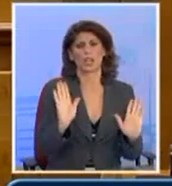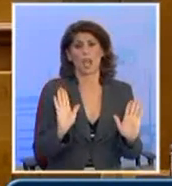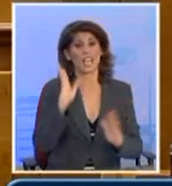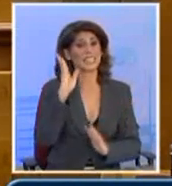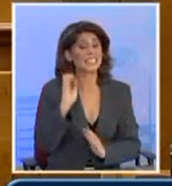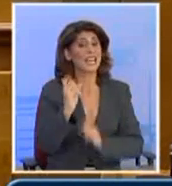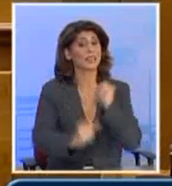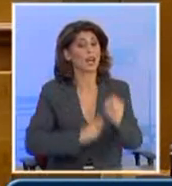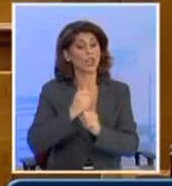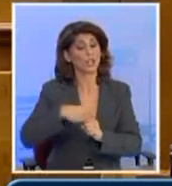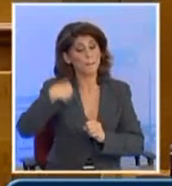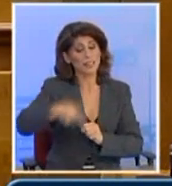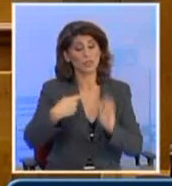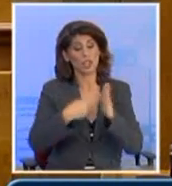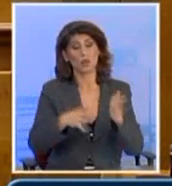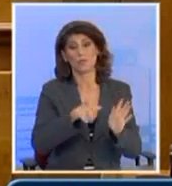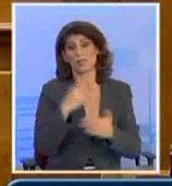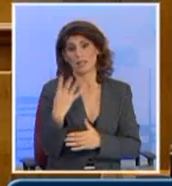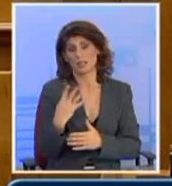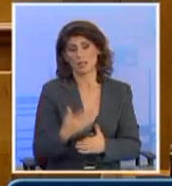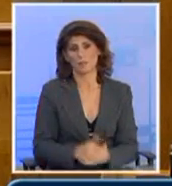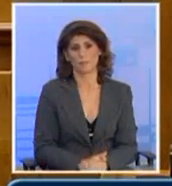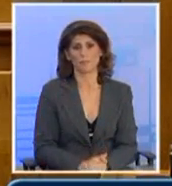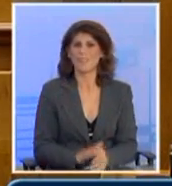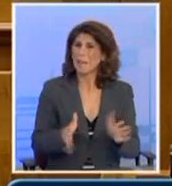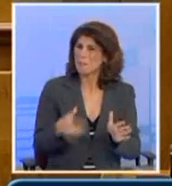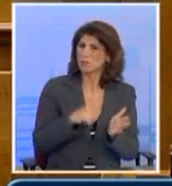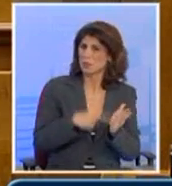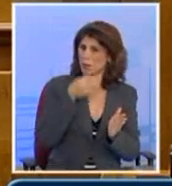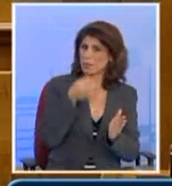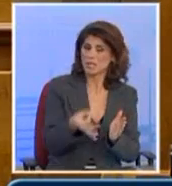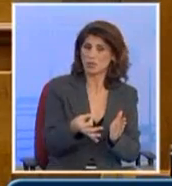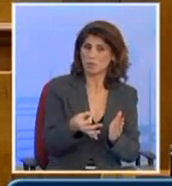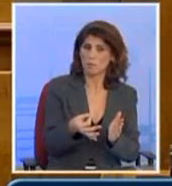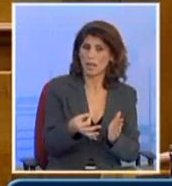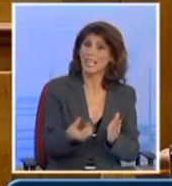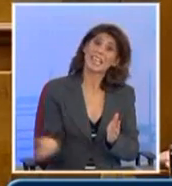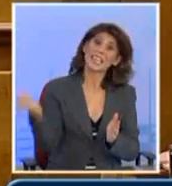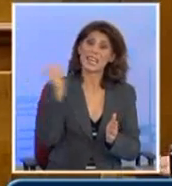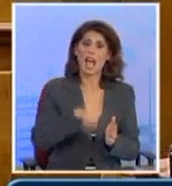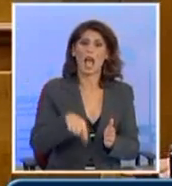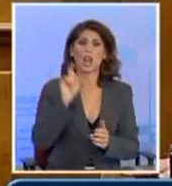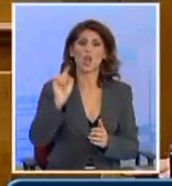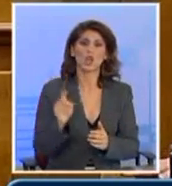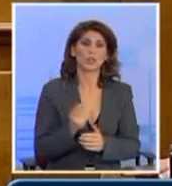40 χρόνια της μεταπολίτευσης. Μήπως έπρεπε να μιλήσουμε και για ένα άλλο ερώτημα?